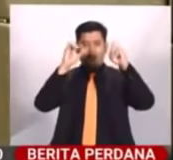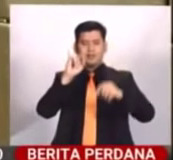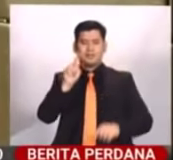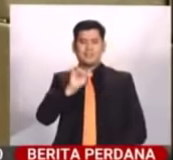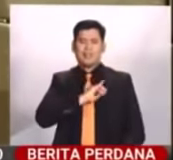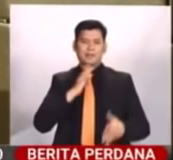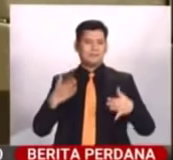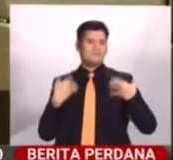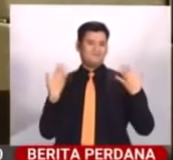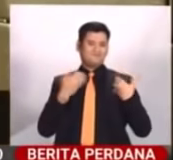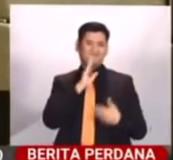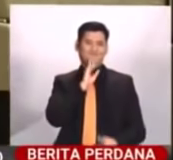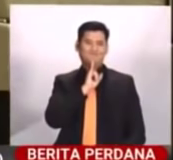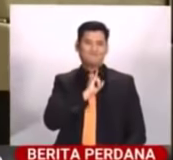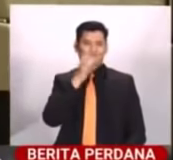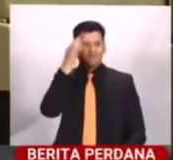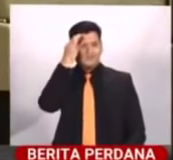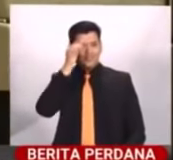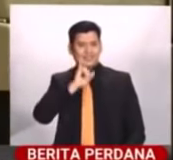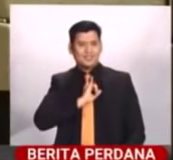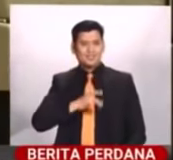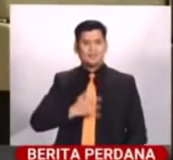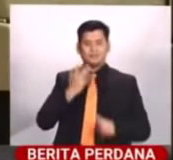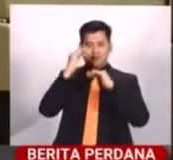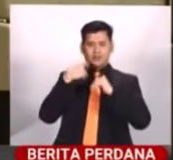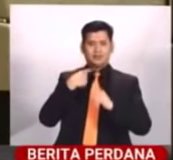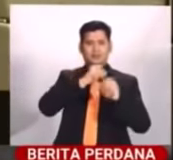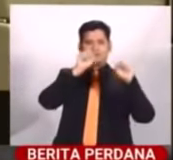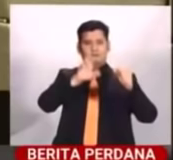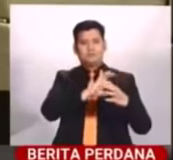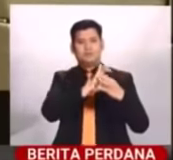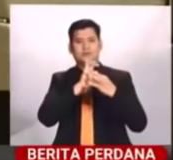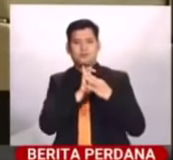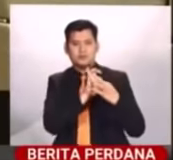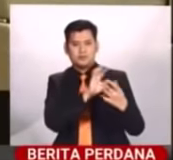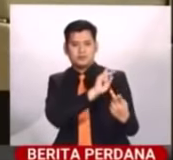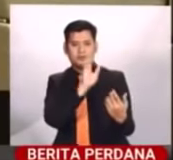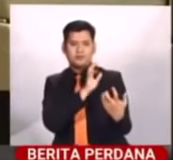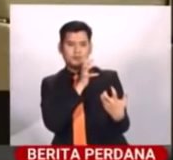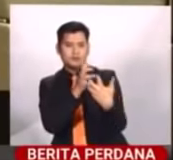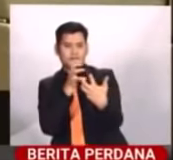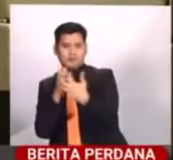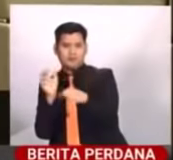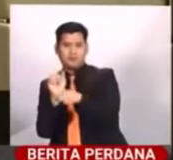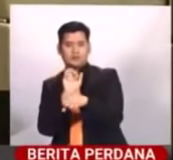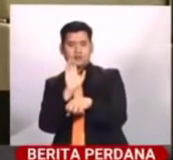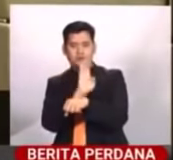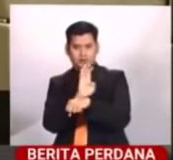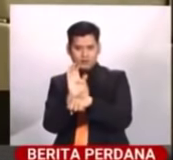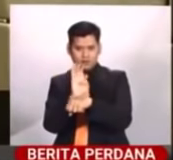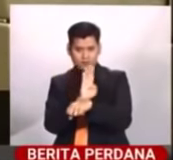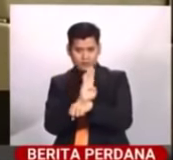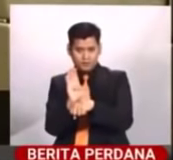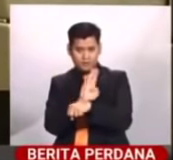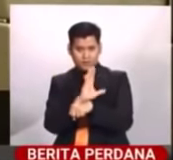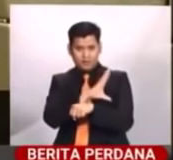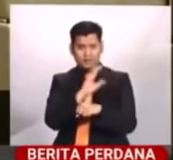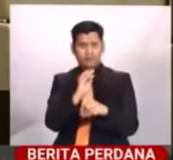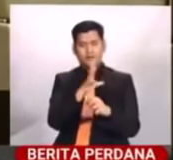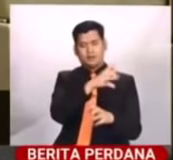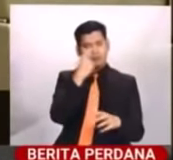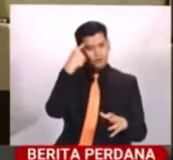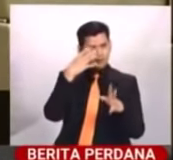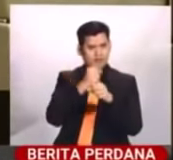happy and I think that we can make a match. And I think that the education that Kuala Lumpur and